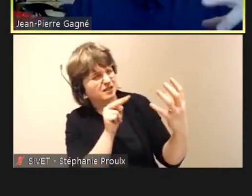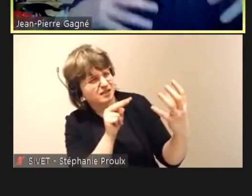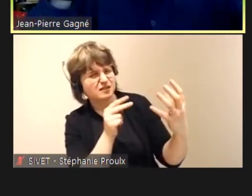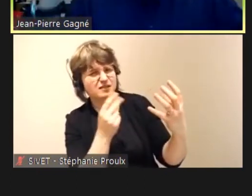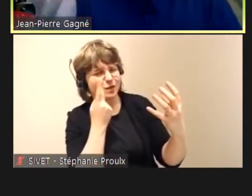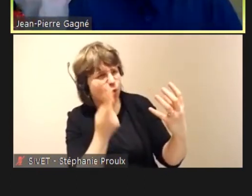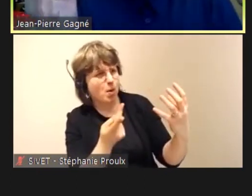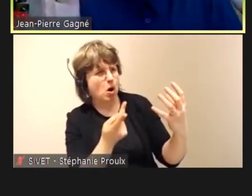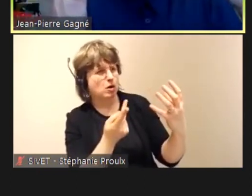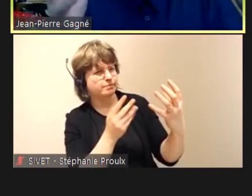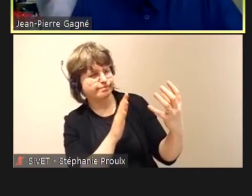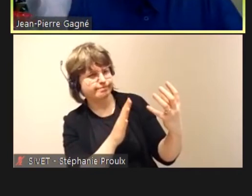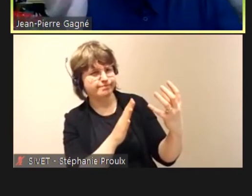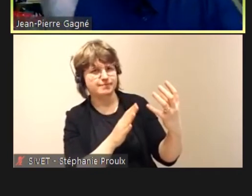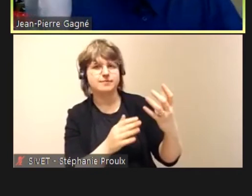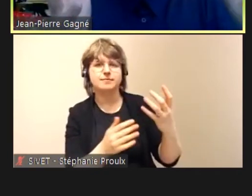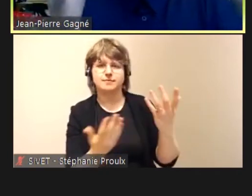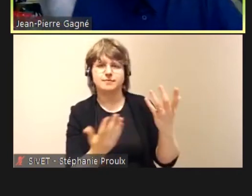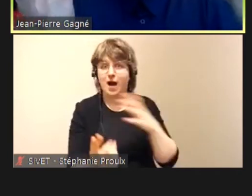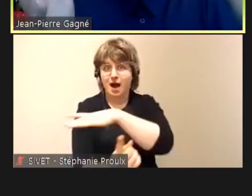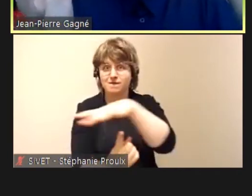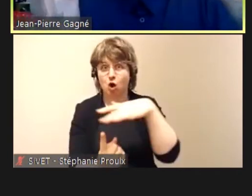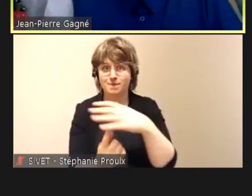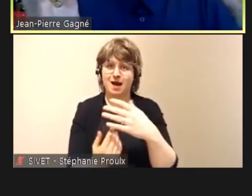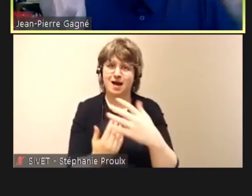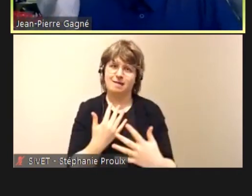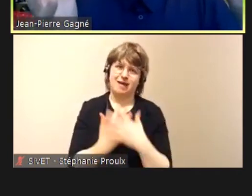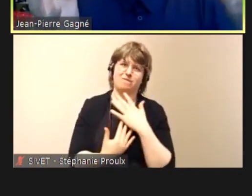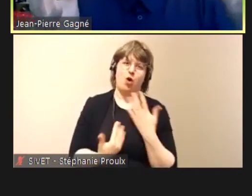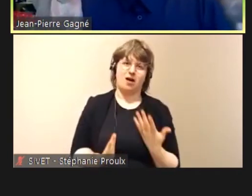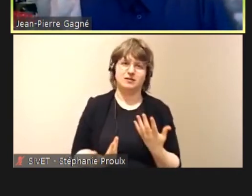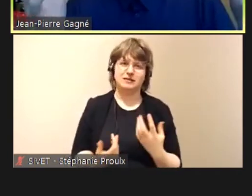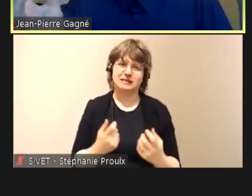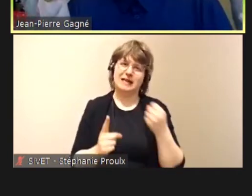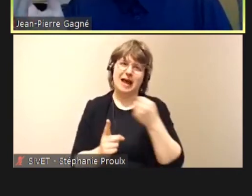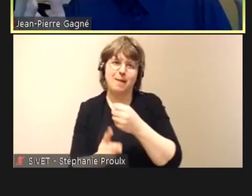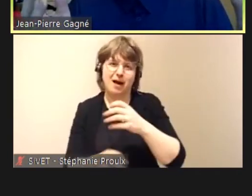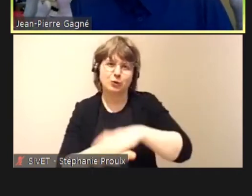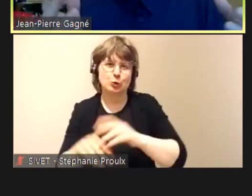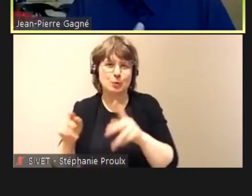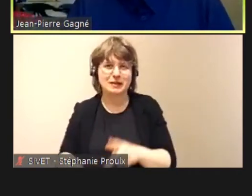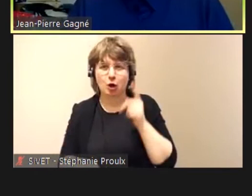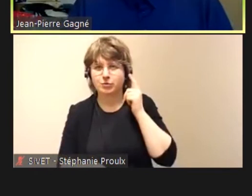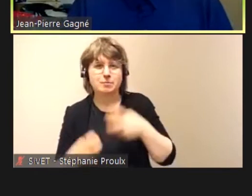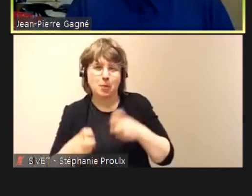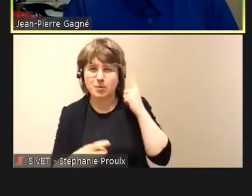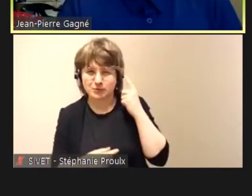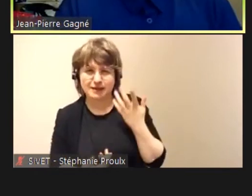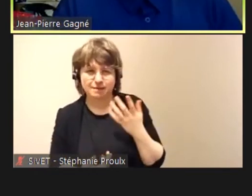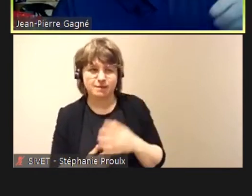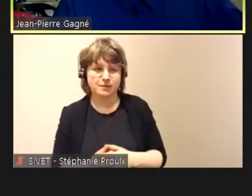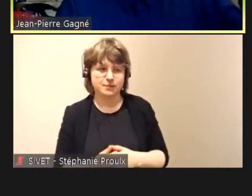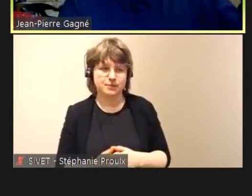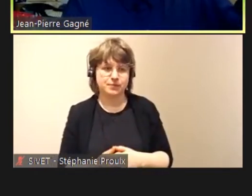parle, mais l'environnement, la luminosité dans cette pièce-là va faire en sorte que c'est plus difficile à comprendre.